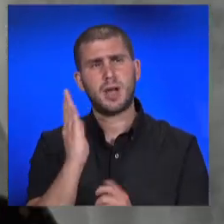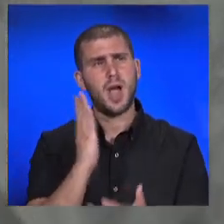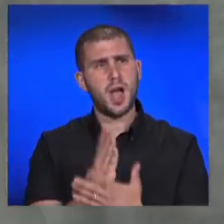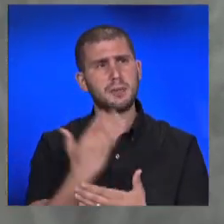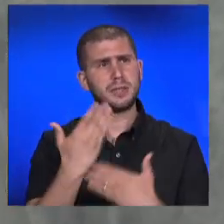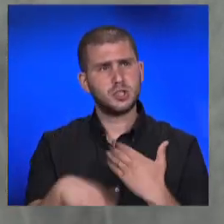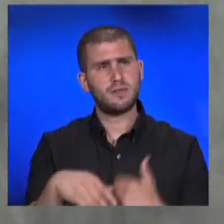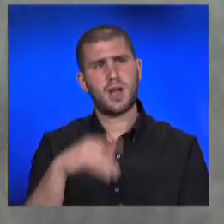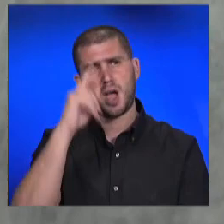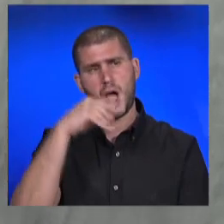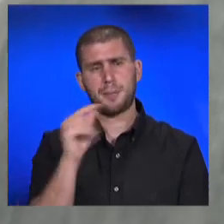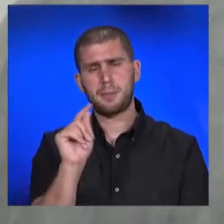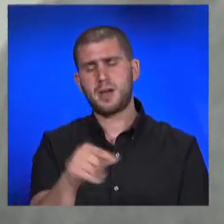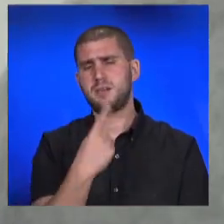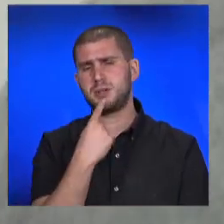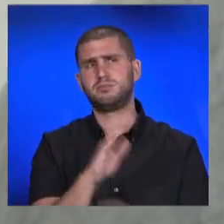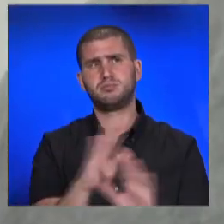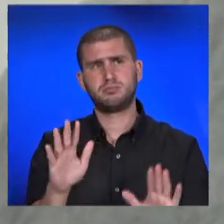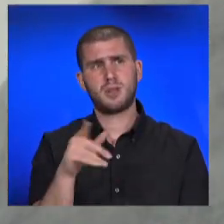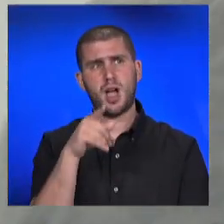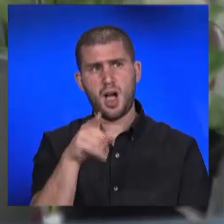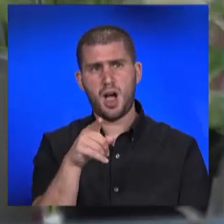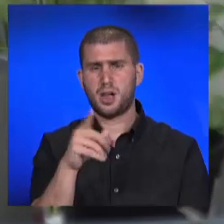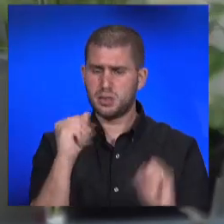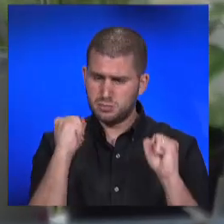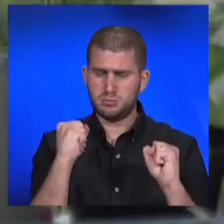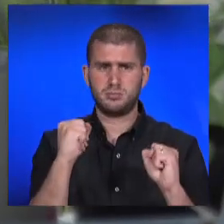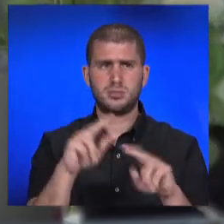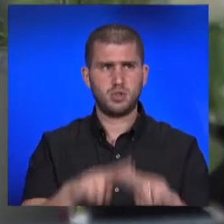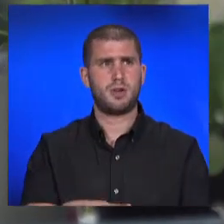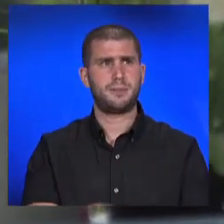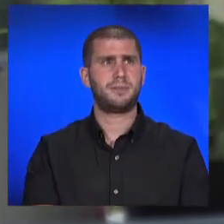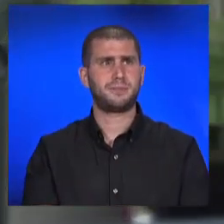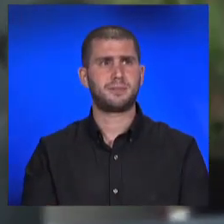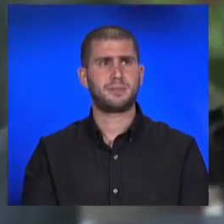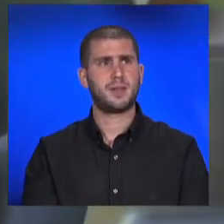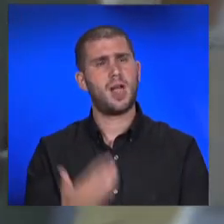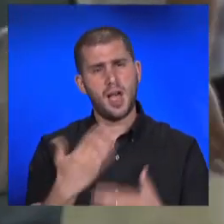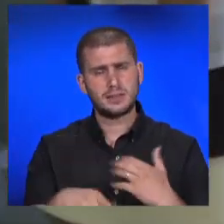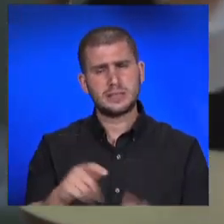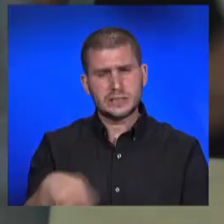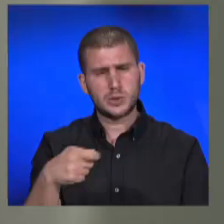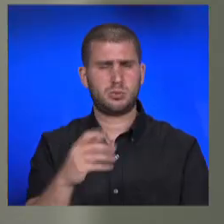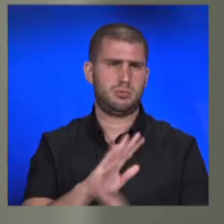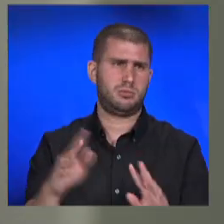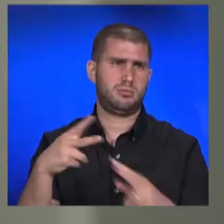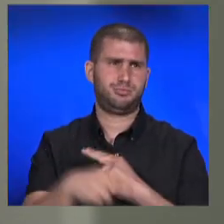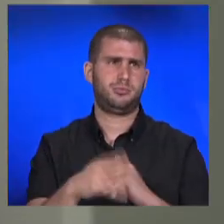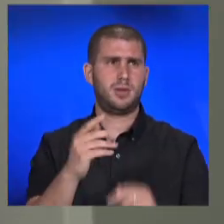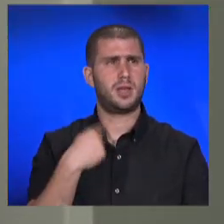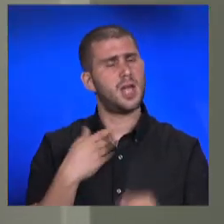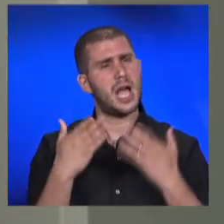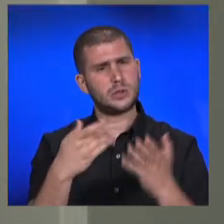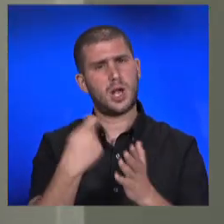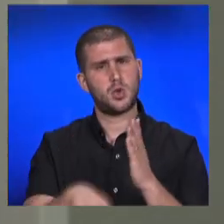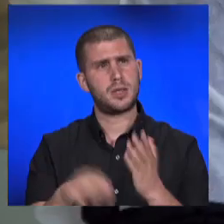עד שבסופו של דבר, אבא שלי בא ואמר לי, ראו, את מחזיקה מעמד. שלום. בואי נפסיק עם הסחירויות. בואי אני אעזור